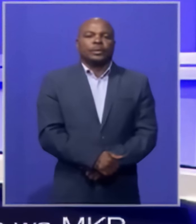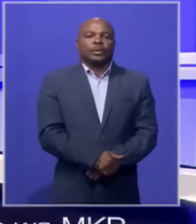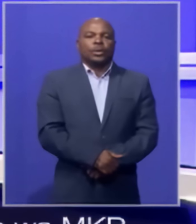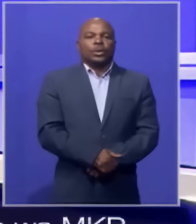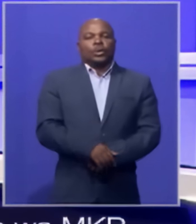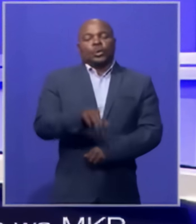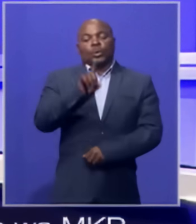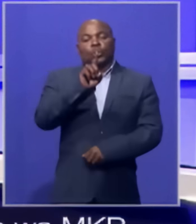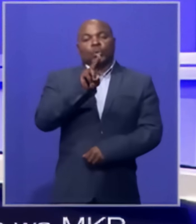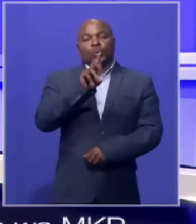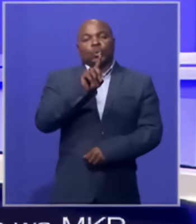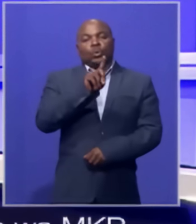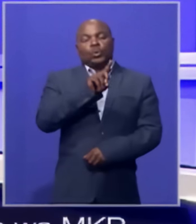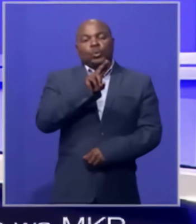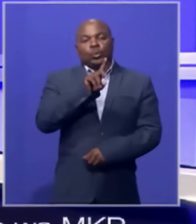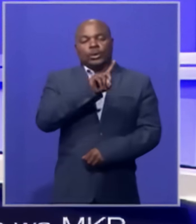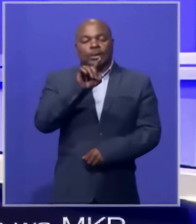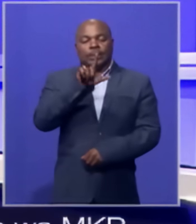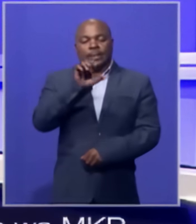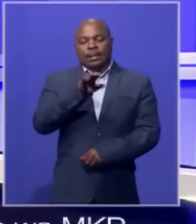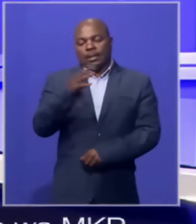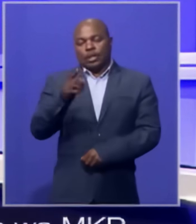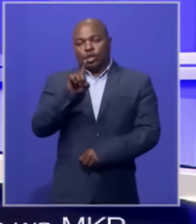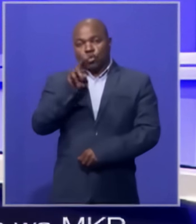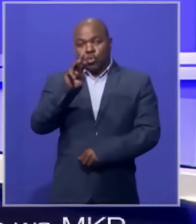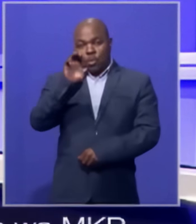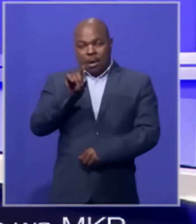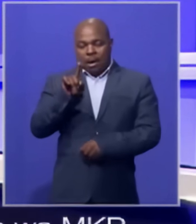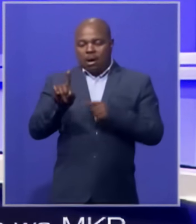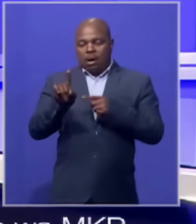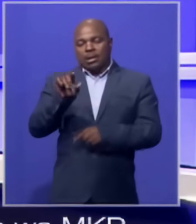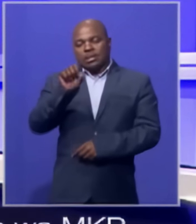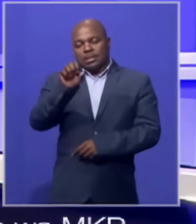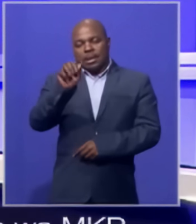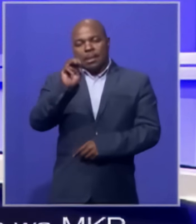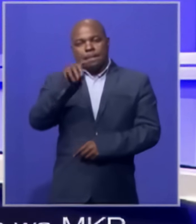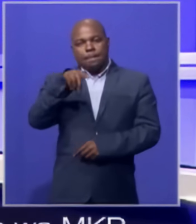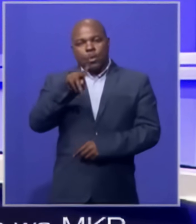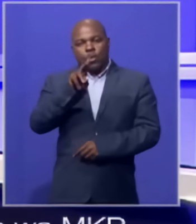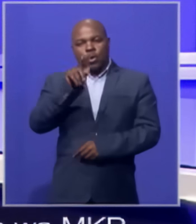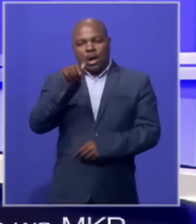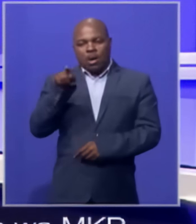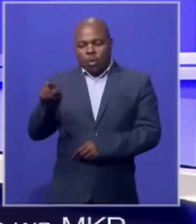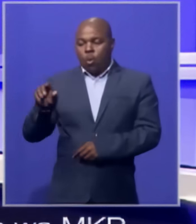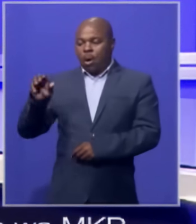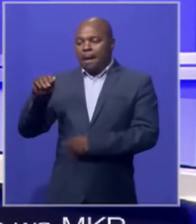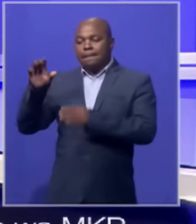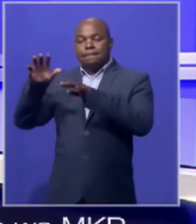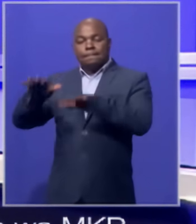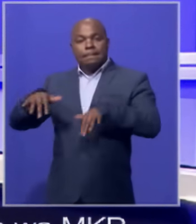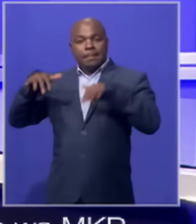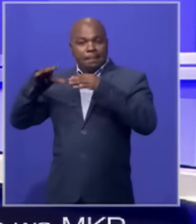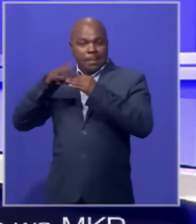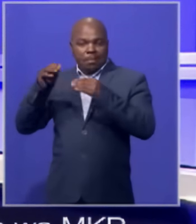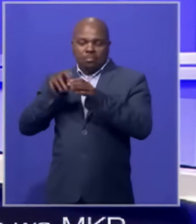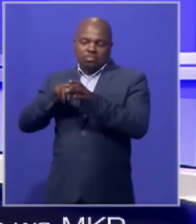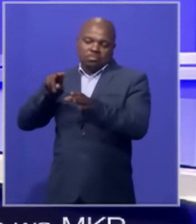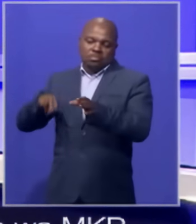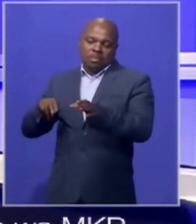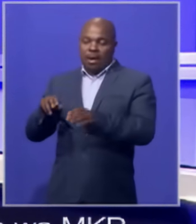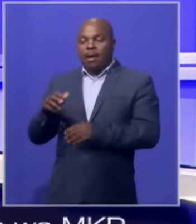Tutuzile Zuma Zambutla o etokolotše bjalo ka leloko la palamente la mokgatlo wa MKP kopanong le babegaditaba ka Durban. Mokgatlo